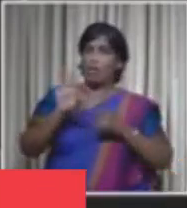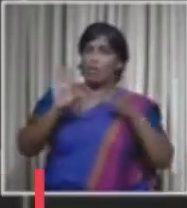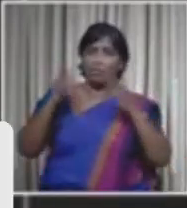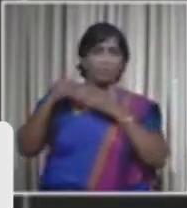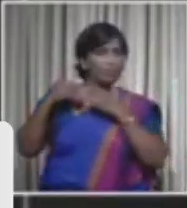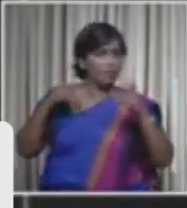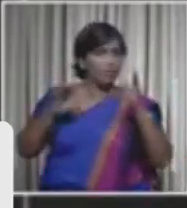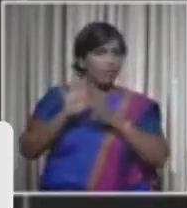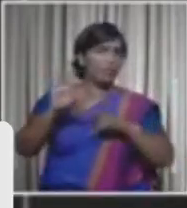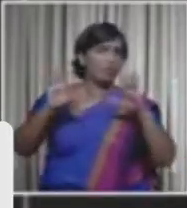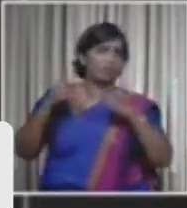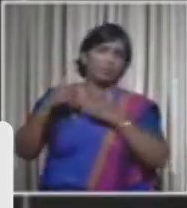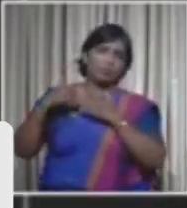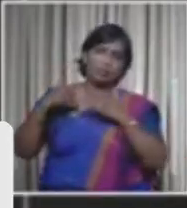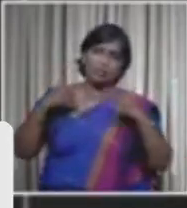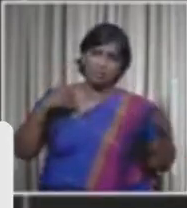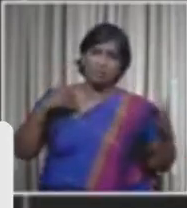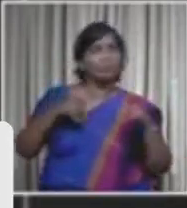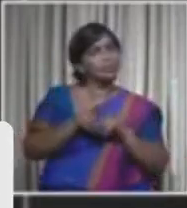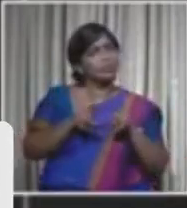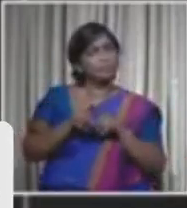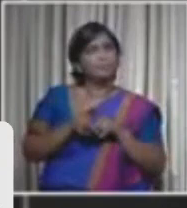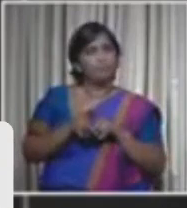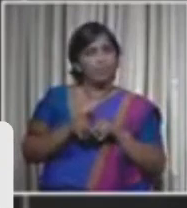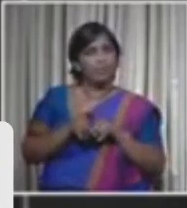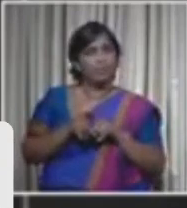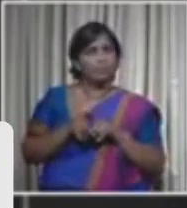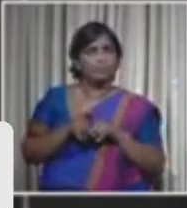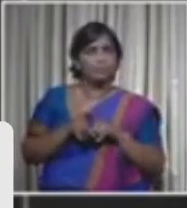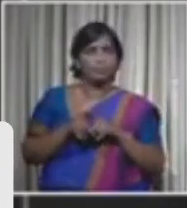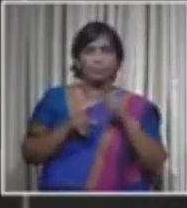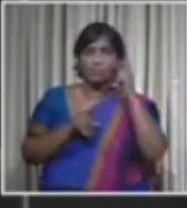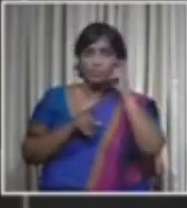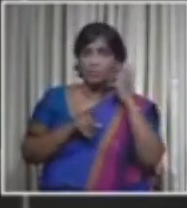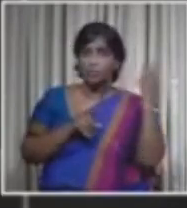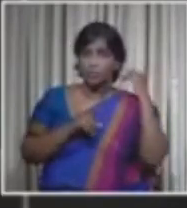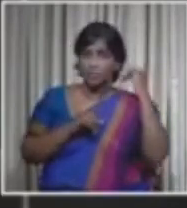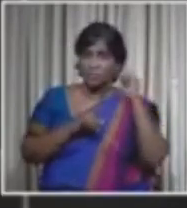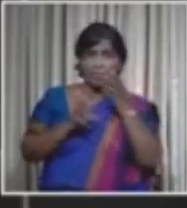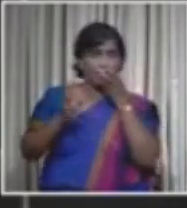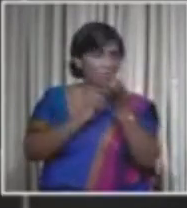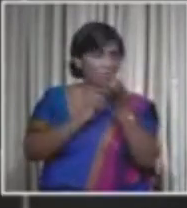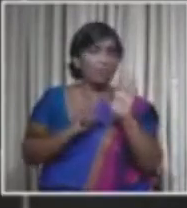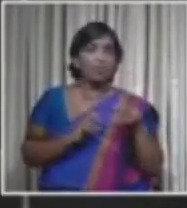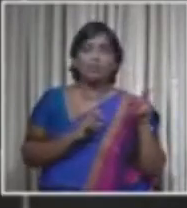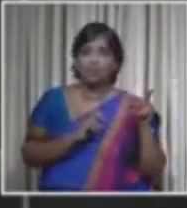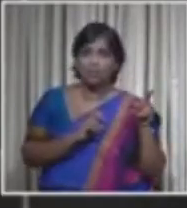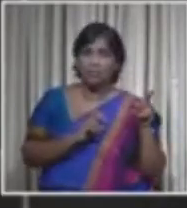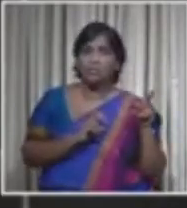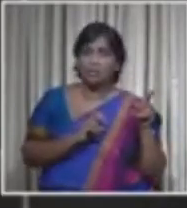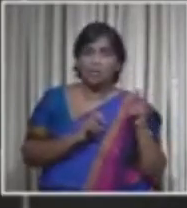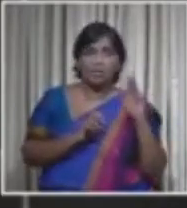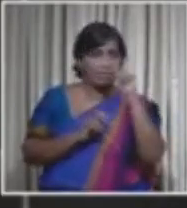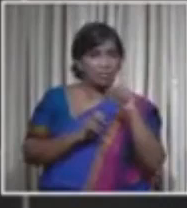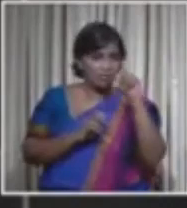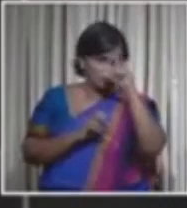பயங்கரவாத தாக்குதலை சஹரான் என்ற ஒரு கயவன் இந்த நாட்டிலே செய்தான். அந்த தாக்குதல் சம்பந்தமாக இந்த நாட்டிலே மைத்ரிபால சிறிசேன ஜனாதிபதி